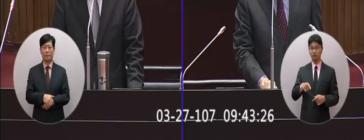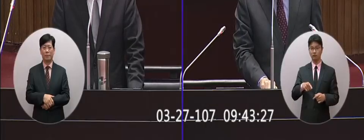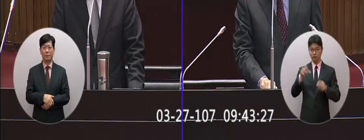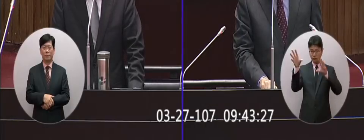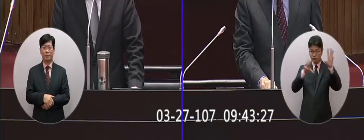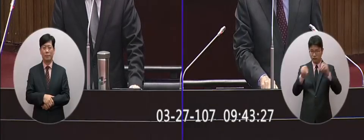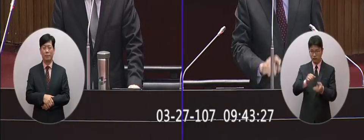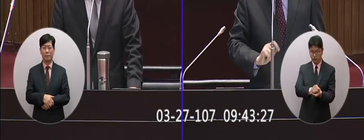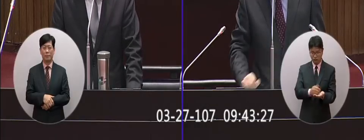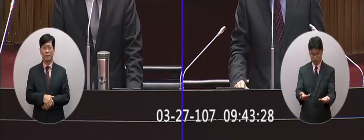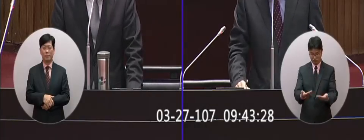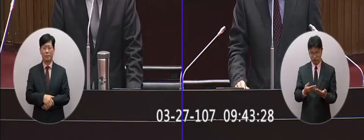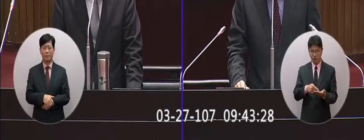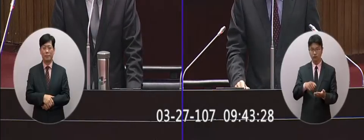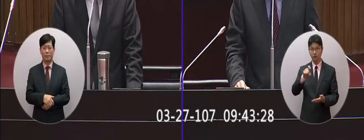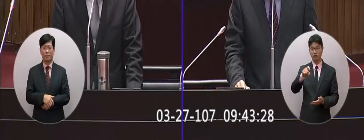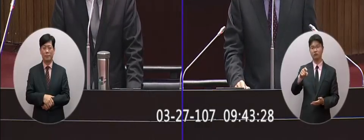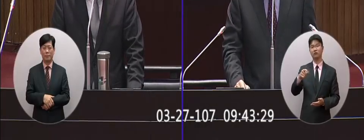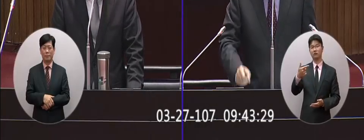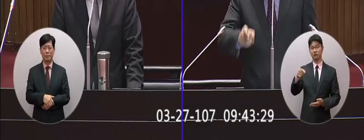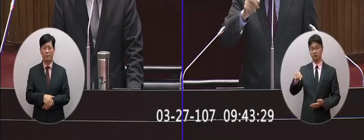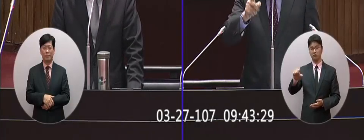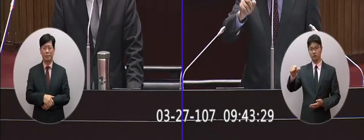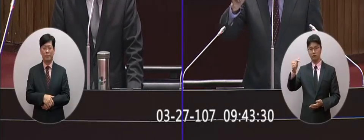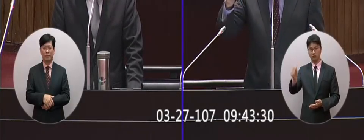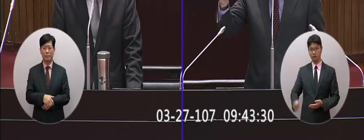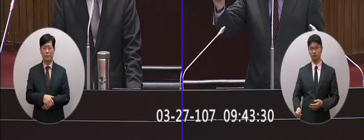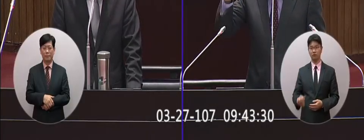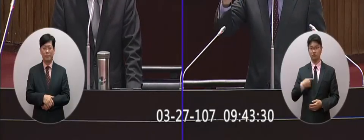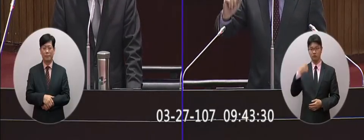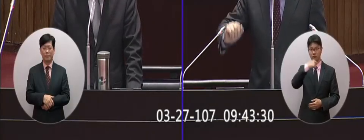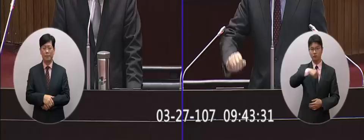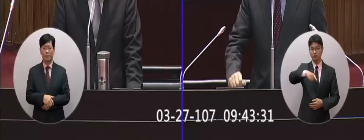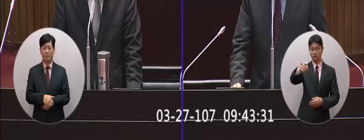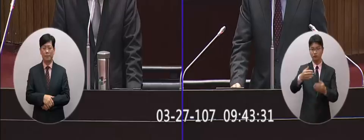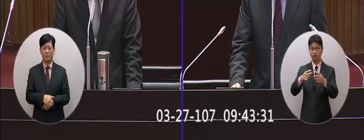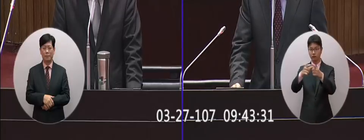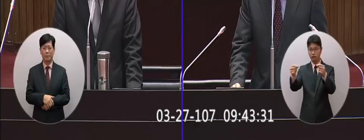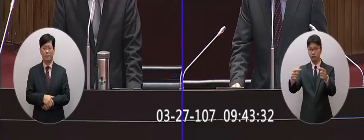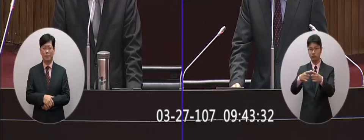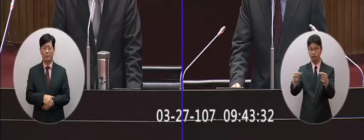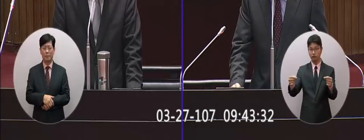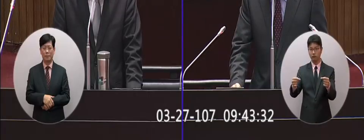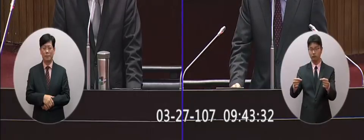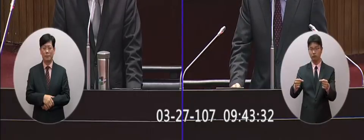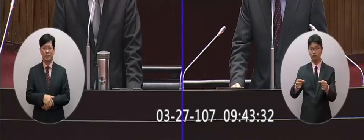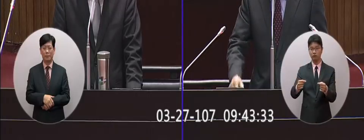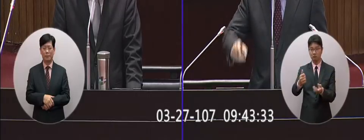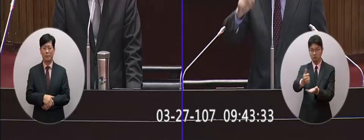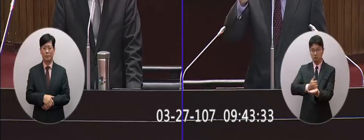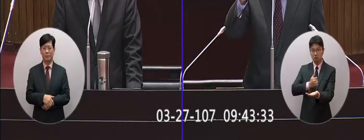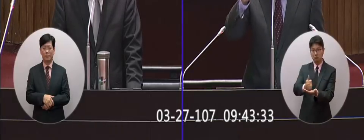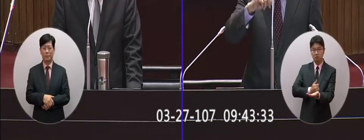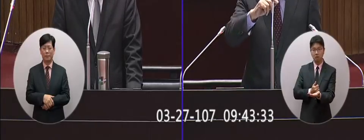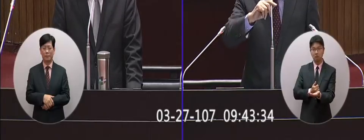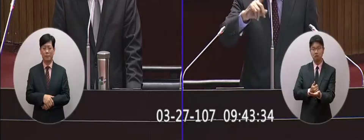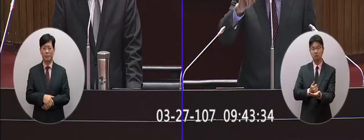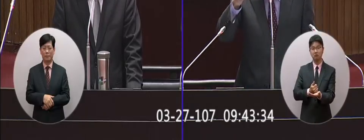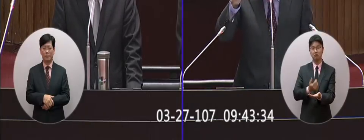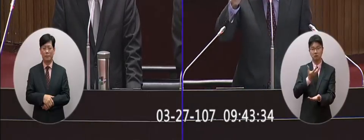料， 是，哦、 官贸是67.5亿。台湾对日本的贸易利差率怎样？